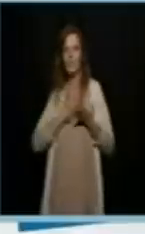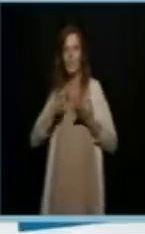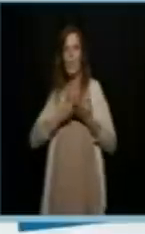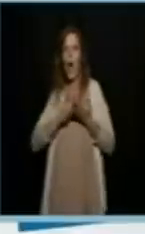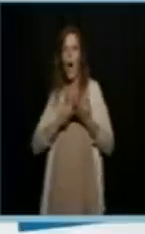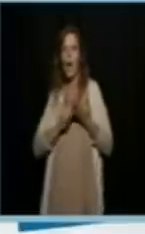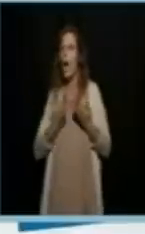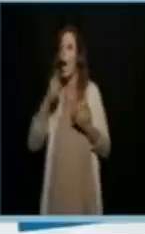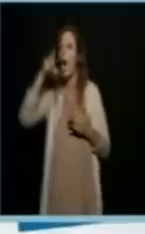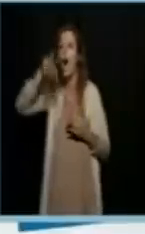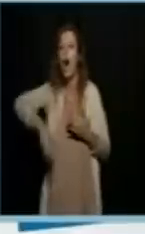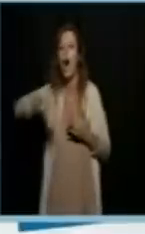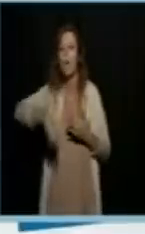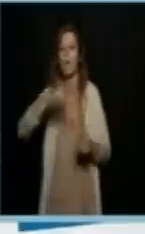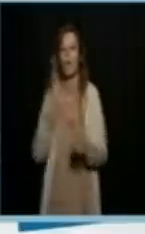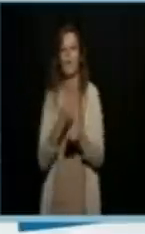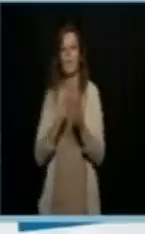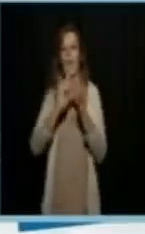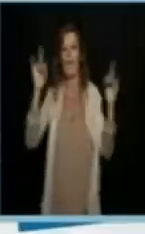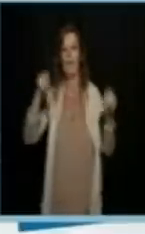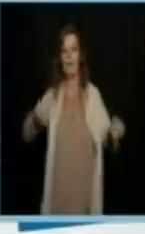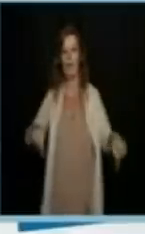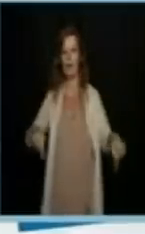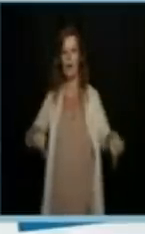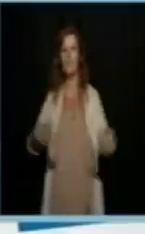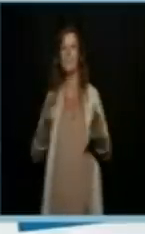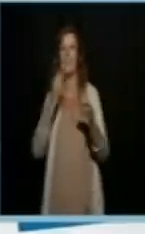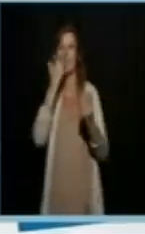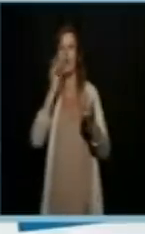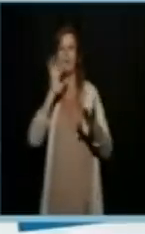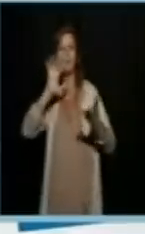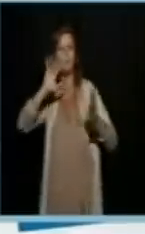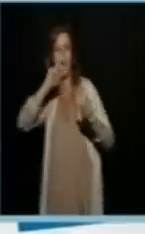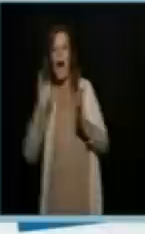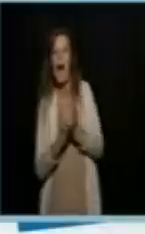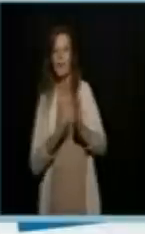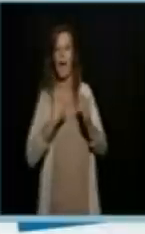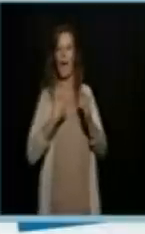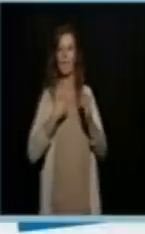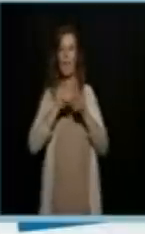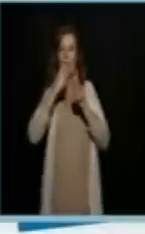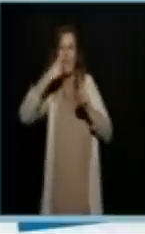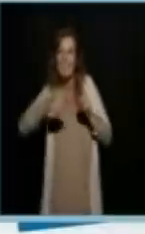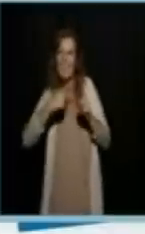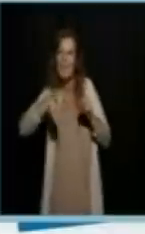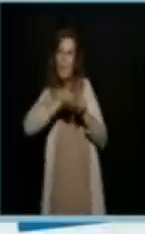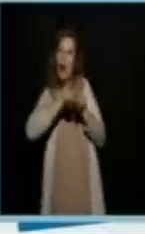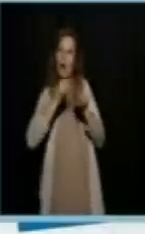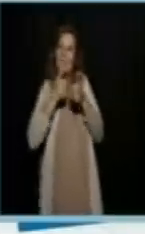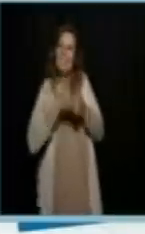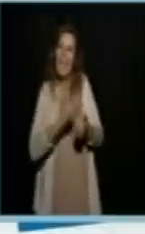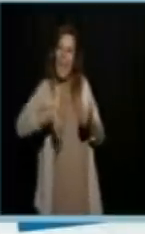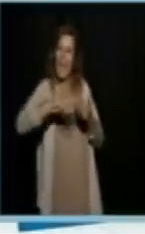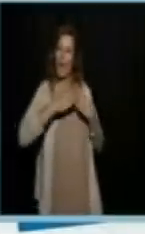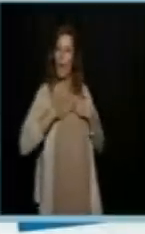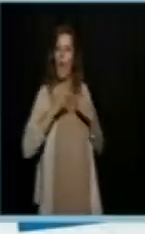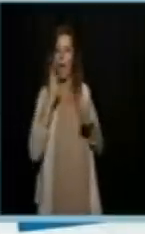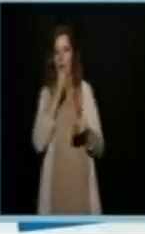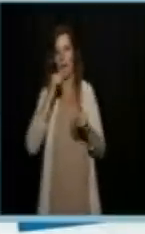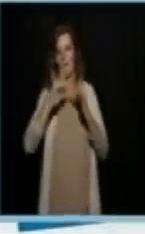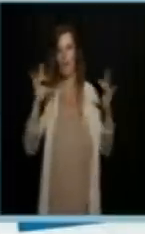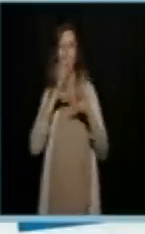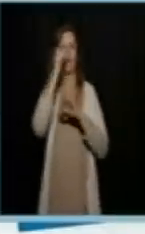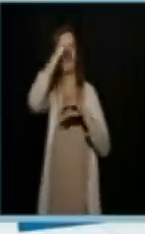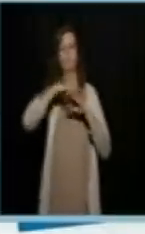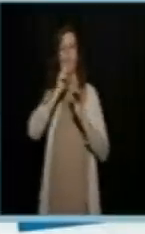no? Se vogliamo veramente avere una scuola che ci assomiglia di più. Ecco quindi che, direi, la prossima volta che andiamo in piazza,